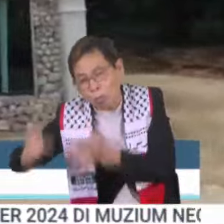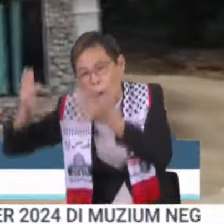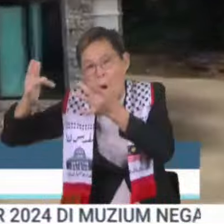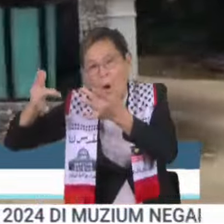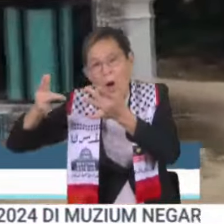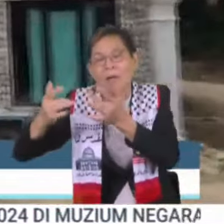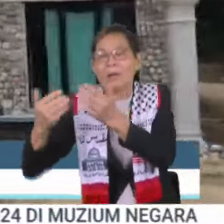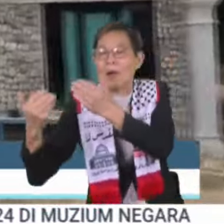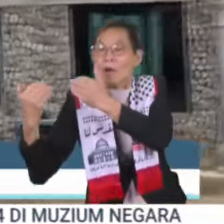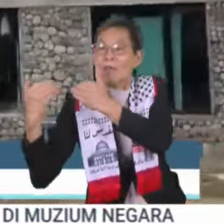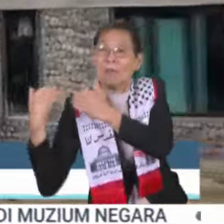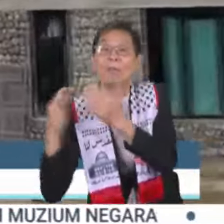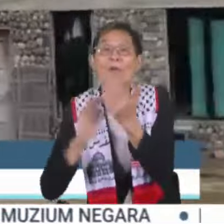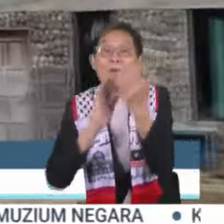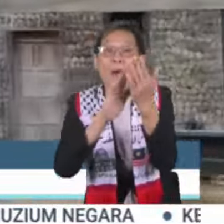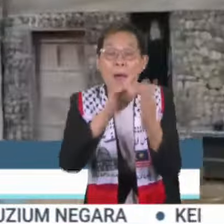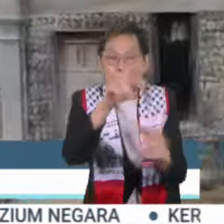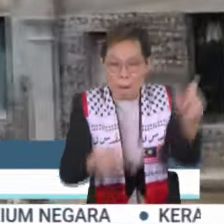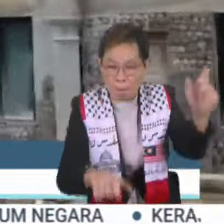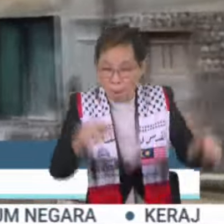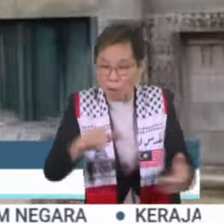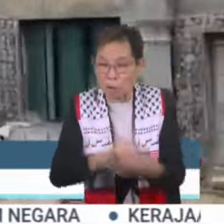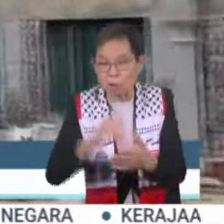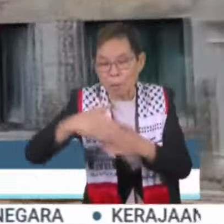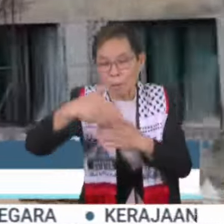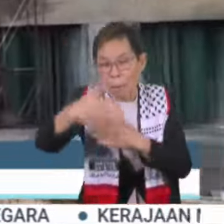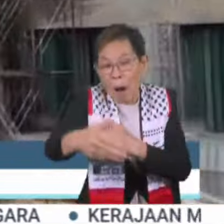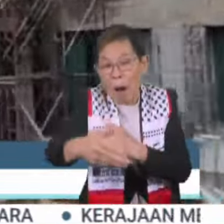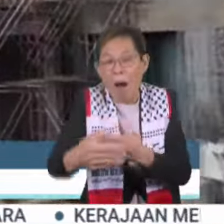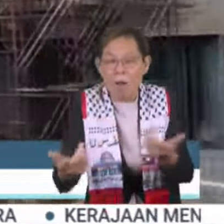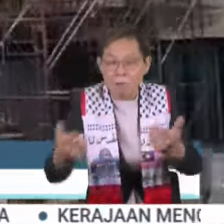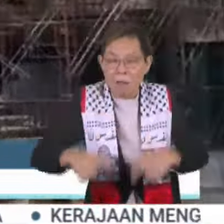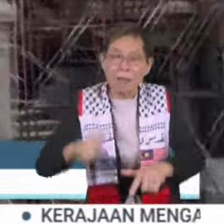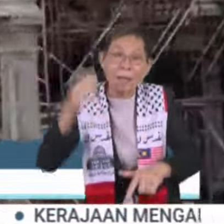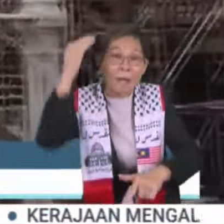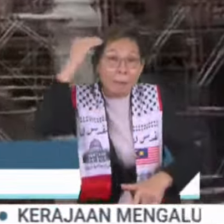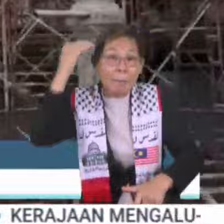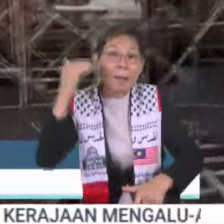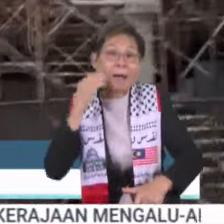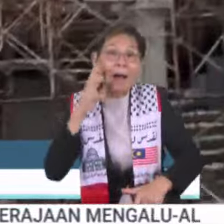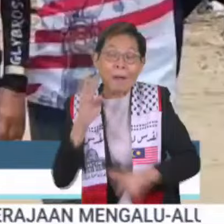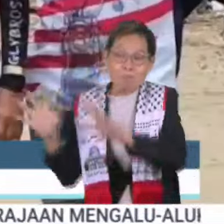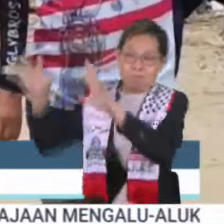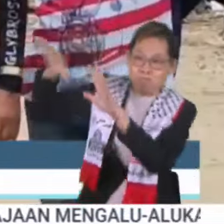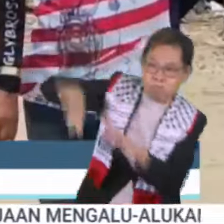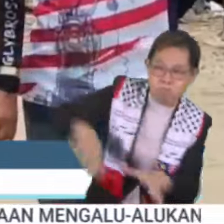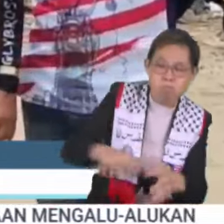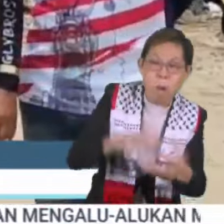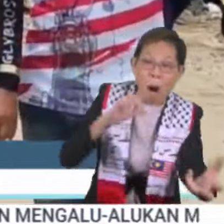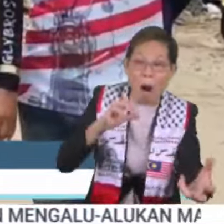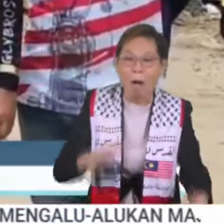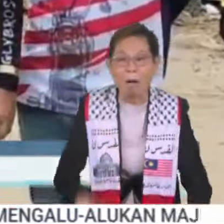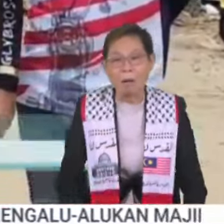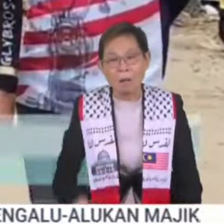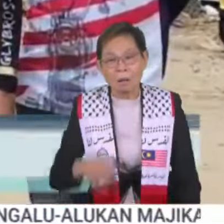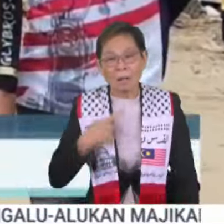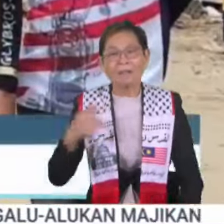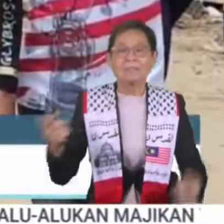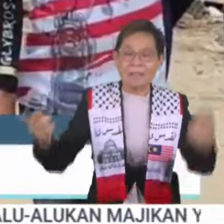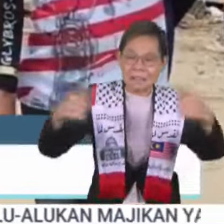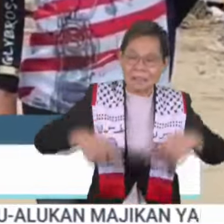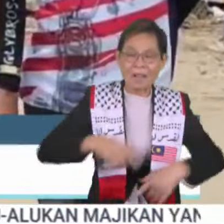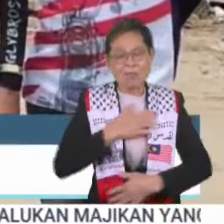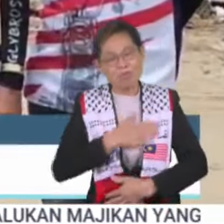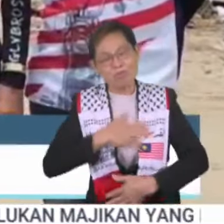beban ditanggung penghuni pondok berkenaan selepas tragedi kepala air. Di tempat kawasan pelancongnya kita, orang duduk mari mandi, duduk mari riadah tu